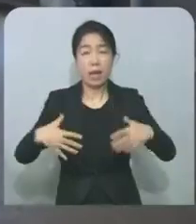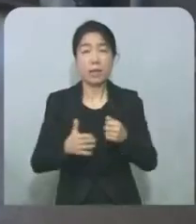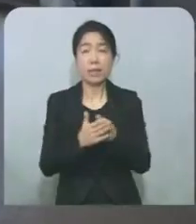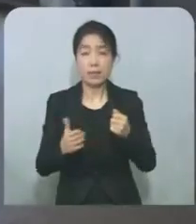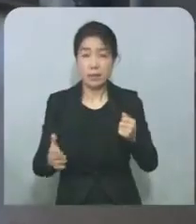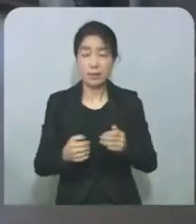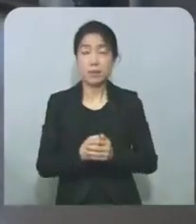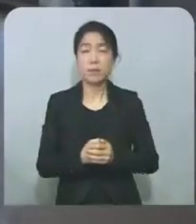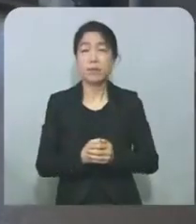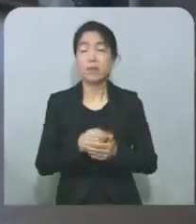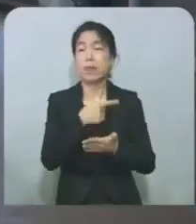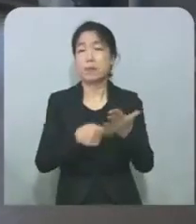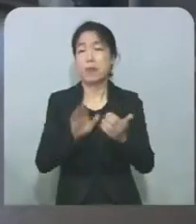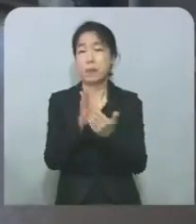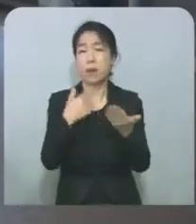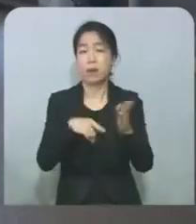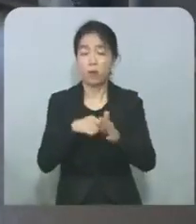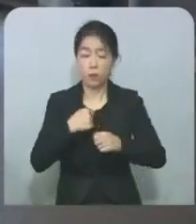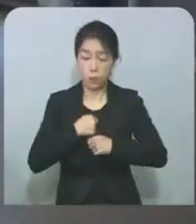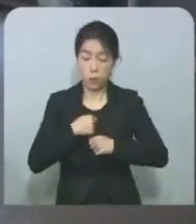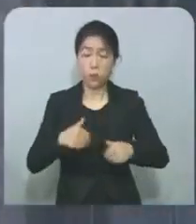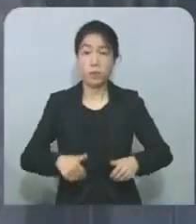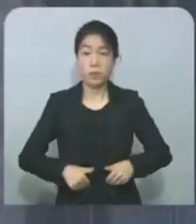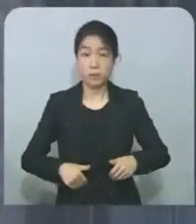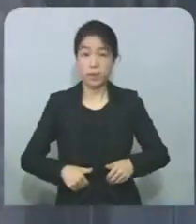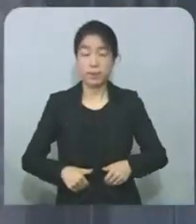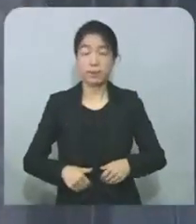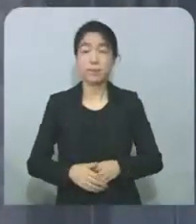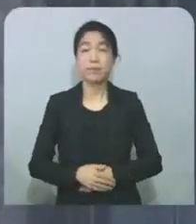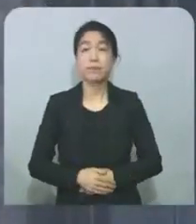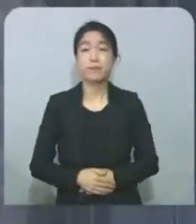많이 약해져 있는 만큼 피해 없도록 각별히 주의하셔야겠습니다. 진도읍에서 KBS 뉴스 김영창입니다.